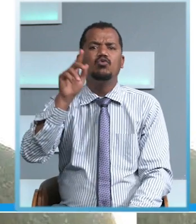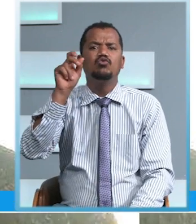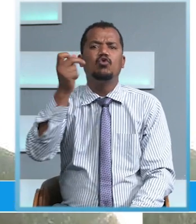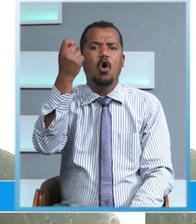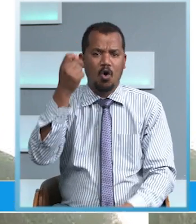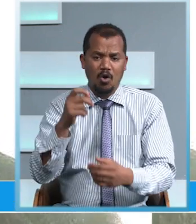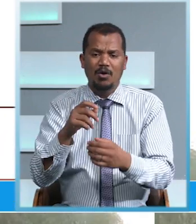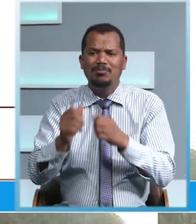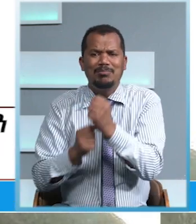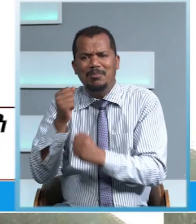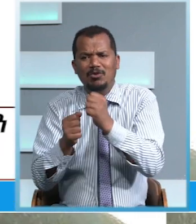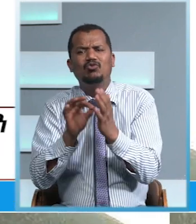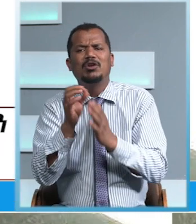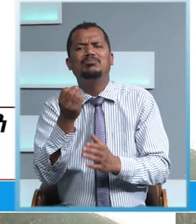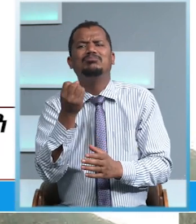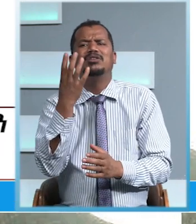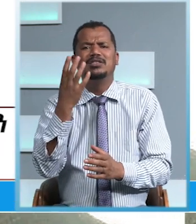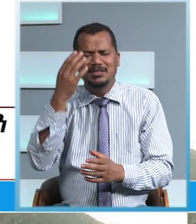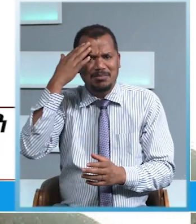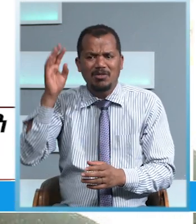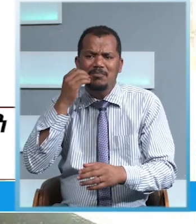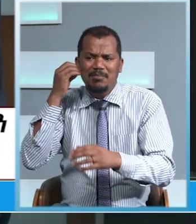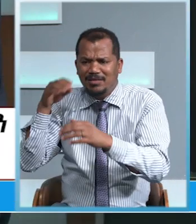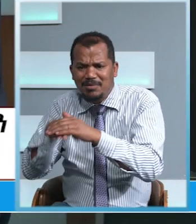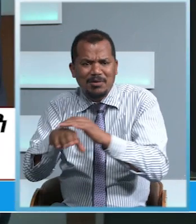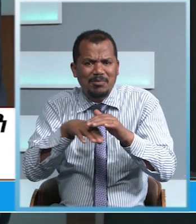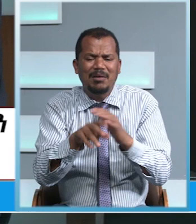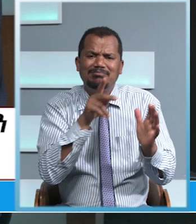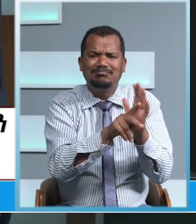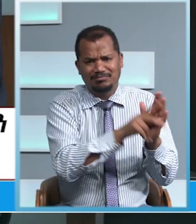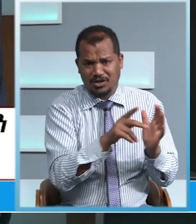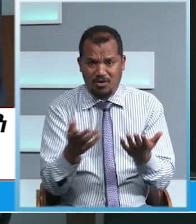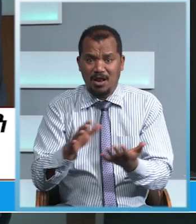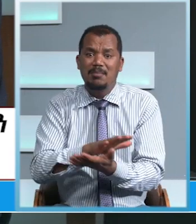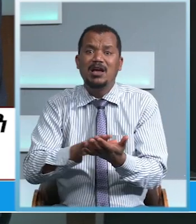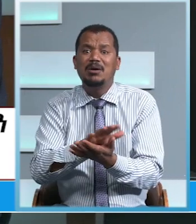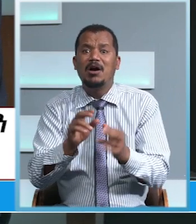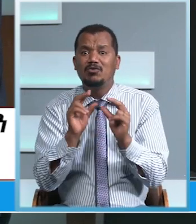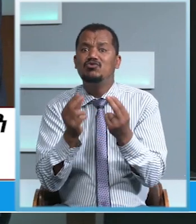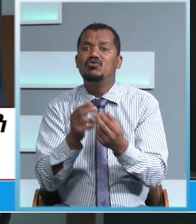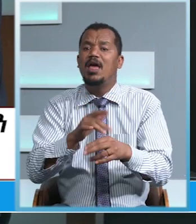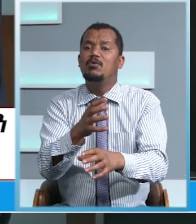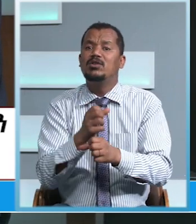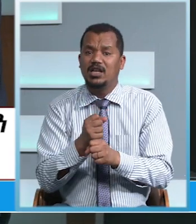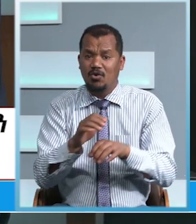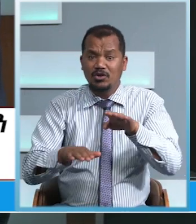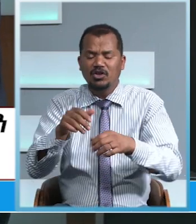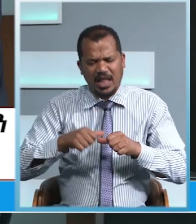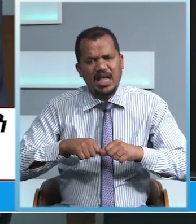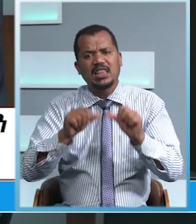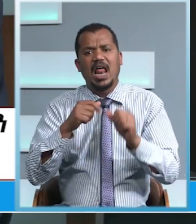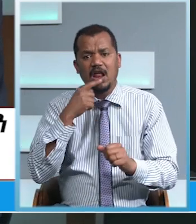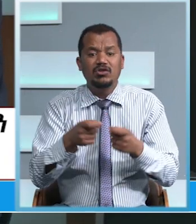መስቀል ወረዳ በመፈርጠት ቁጥራቸው በውል ያልታወቁ ንጹሃንን በየቤታቸው በመግባት ገድሏል ነው ያሉት። በአሸባሪ ቡድኑ ላይ የሚወሰደው